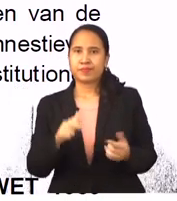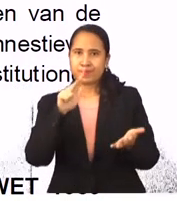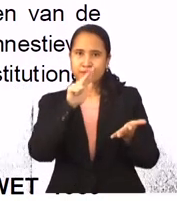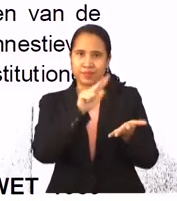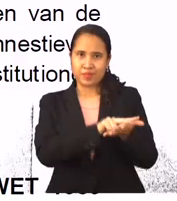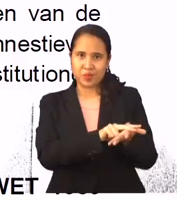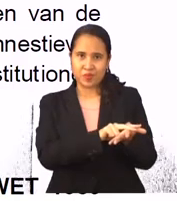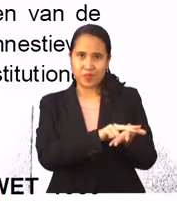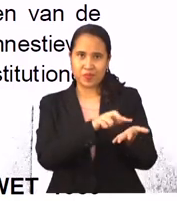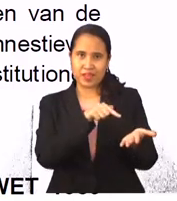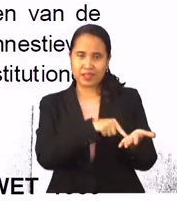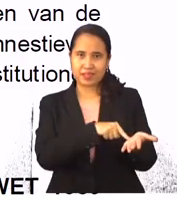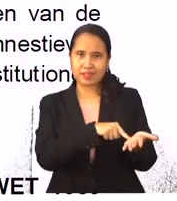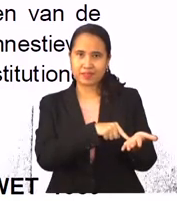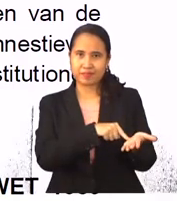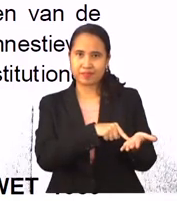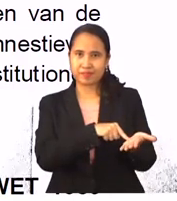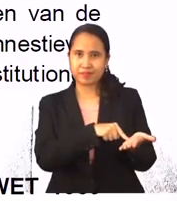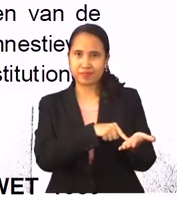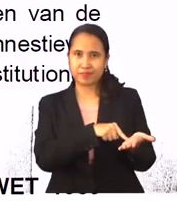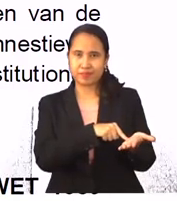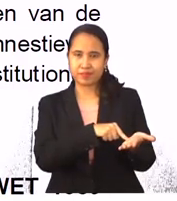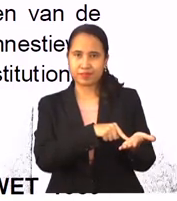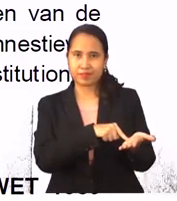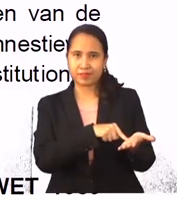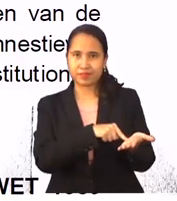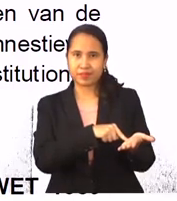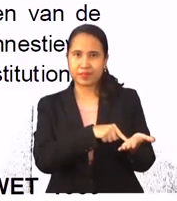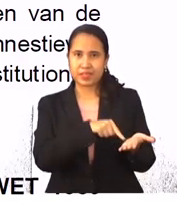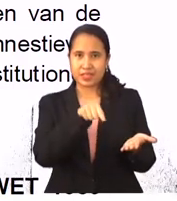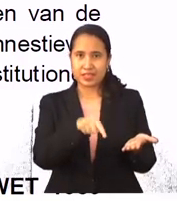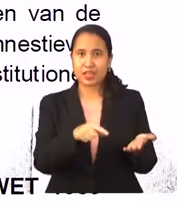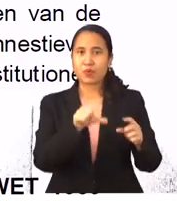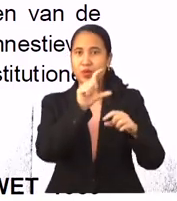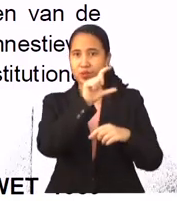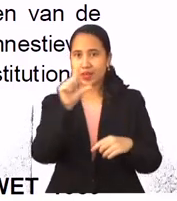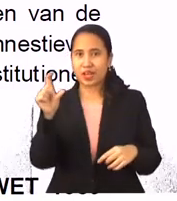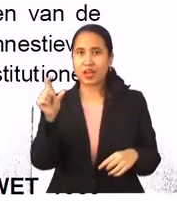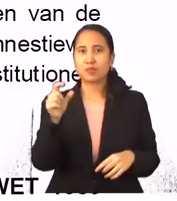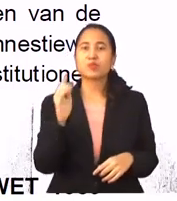a van de wet Constitutioneel Hof tot de daarin genoemde verzoekgerechtigden.